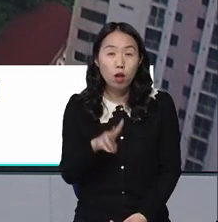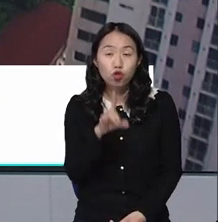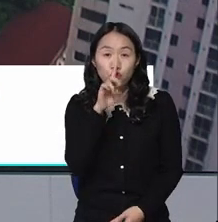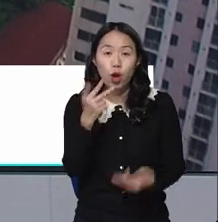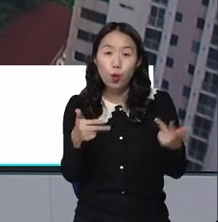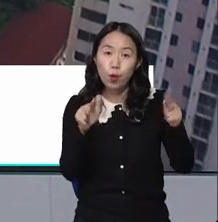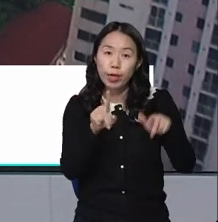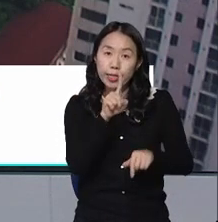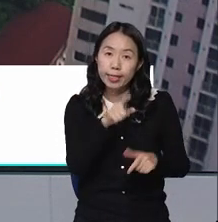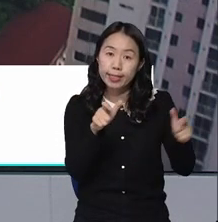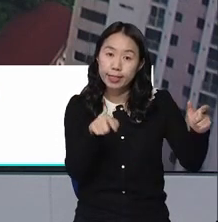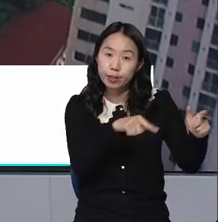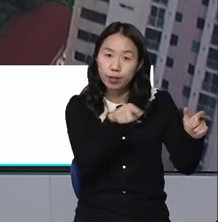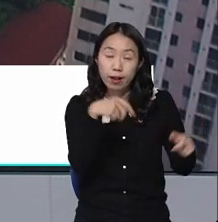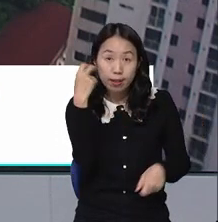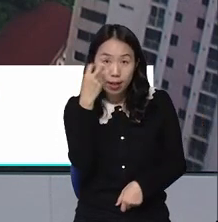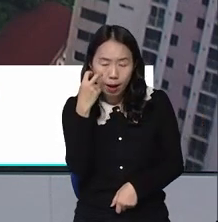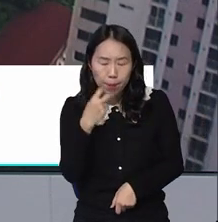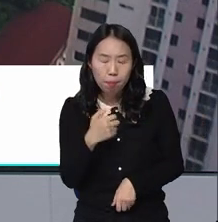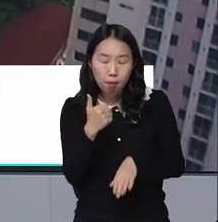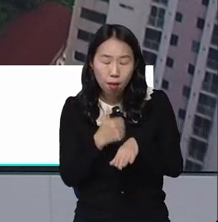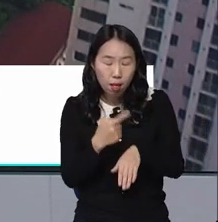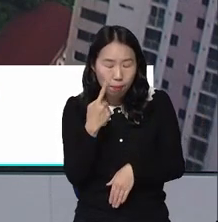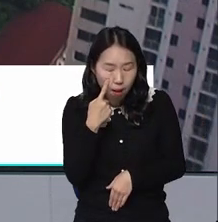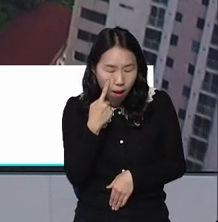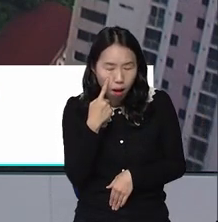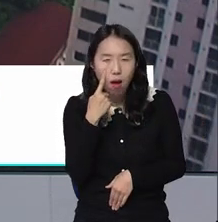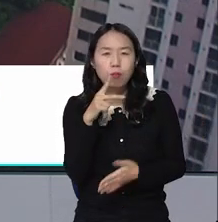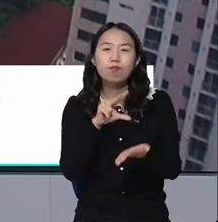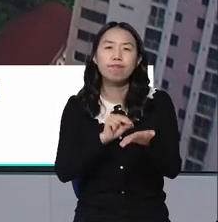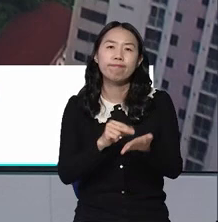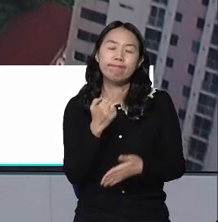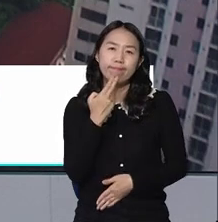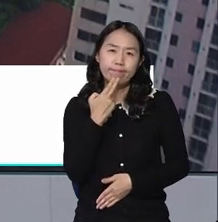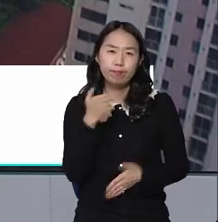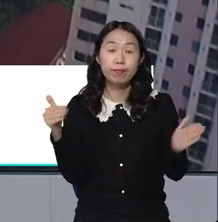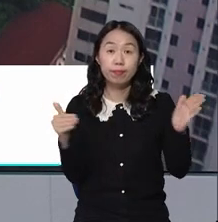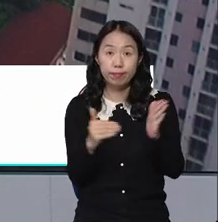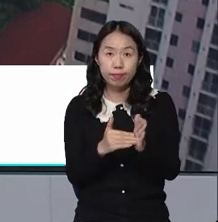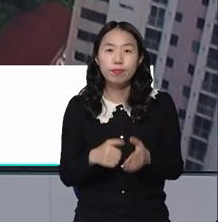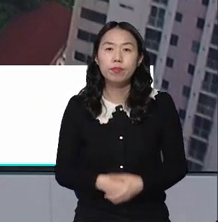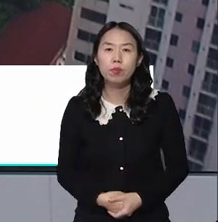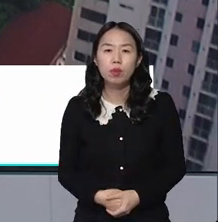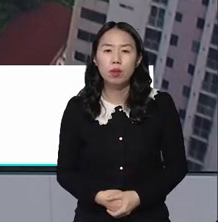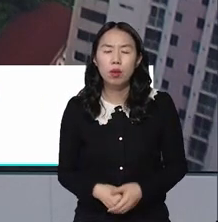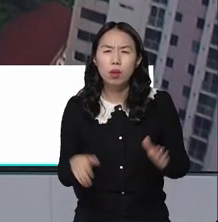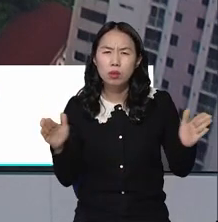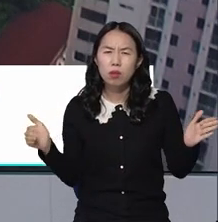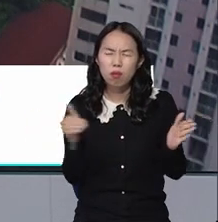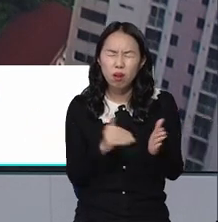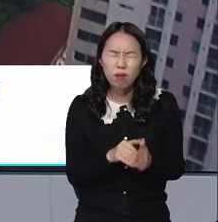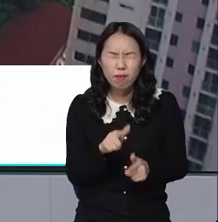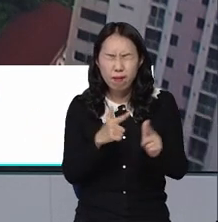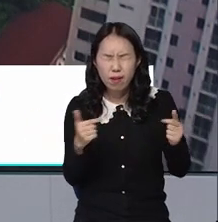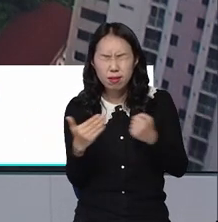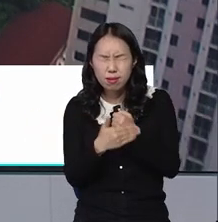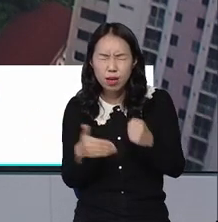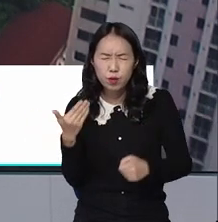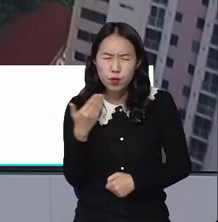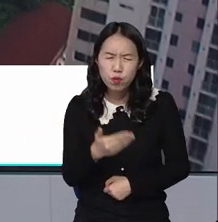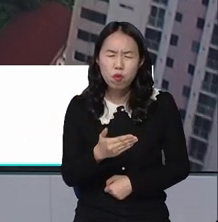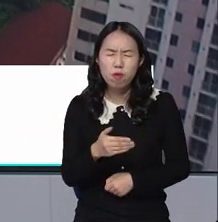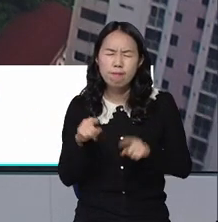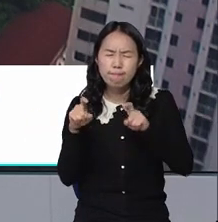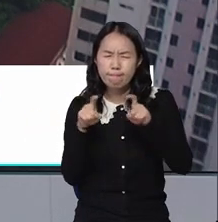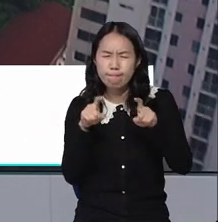광주중앙공원 1지구에 대한 감사원 감사가 별다른 지적사항 없이 마무리됐습니다. 그동안 제기된 각종 특혜 의혹과